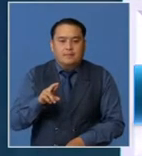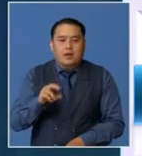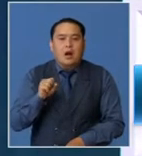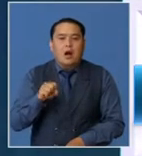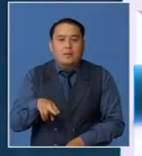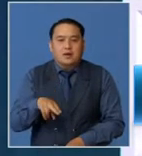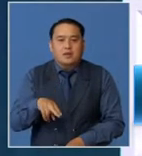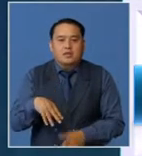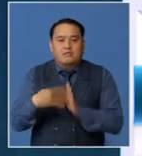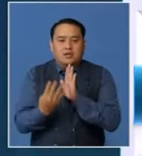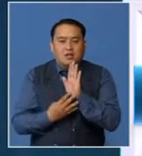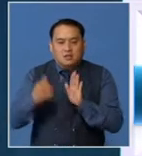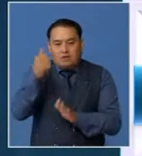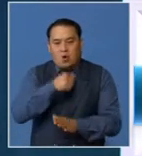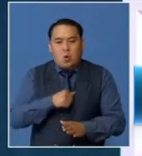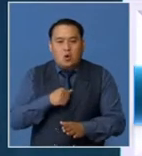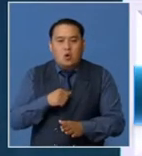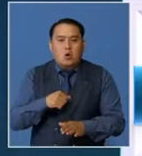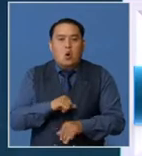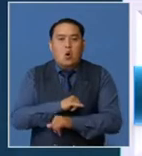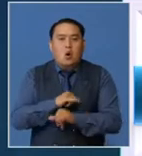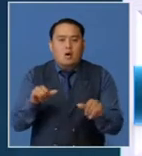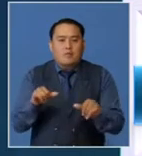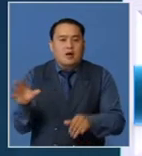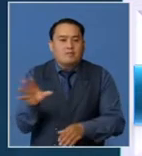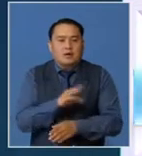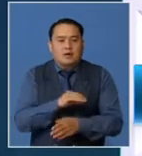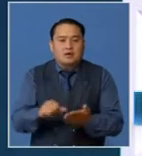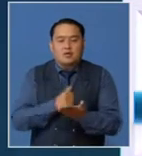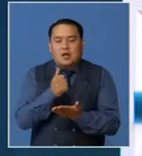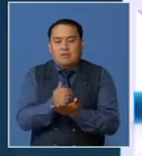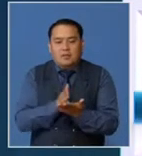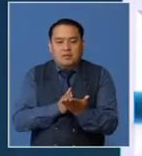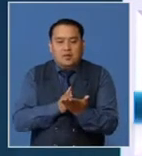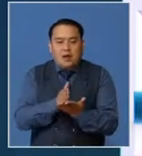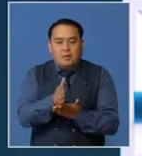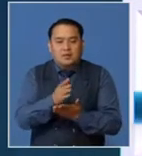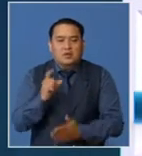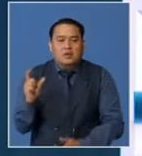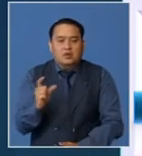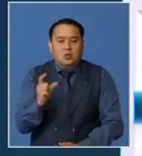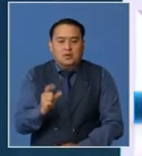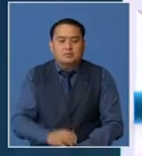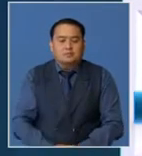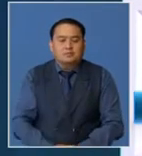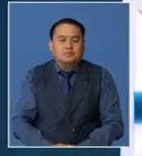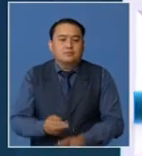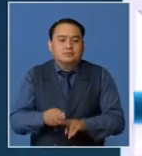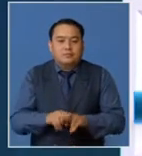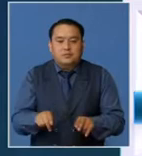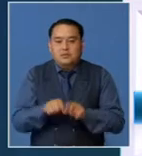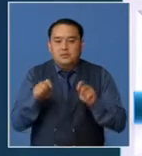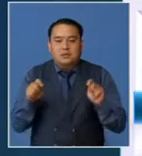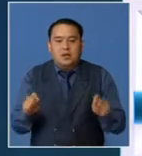январь-апрель 2019 года рост обеспечен по всем основным отраслям экономики. И это все